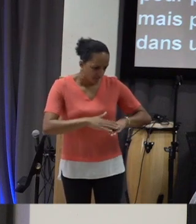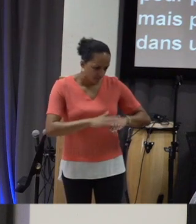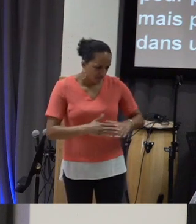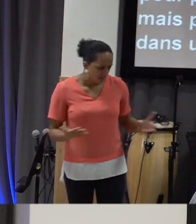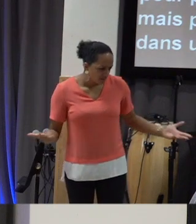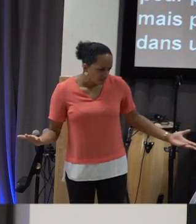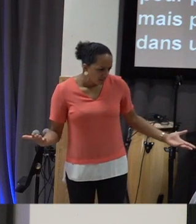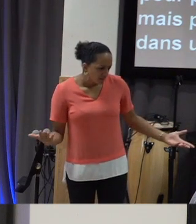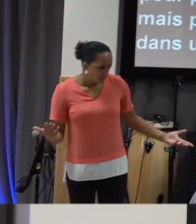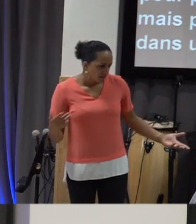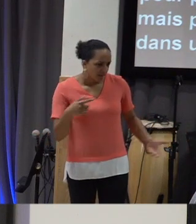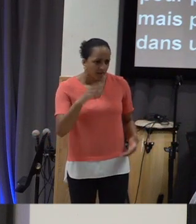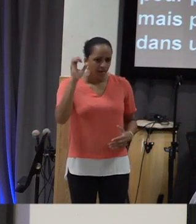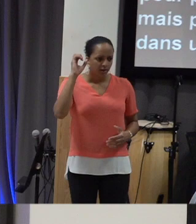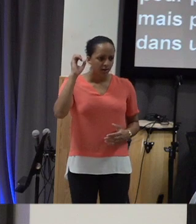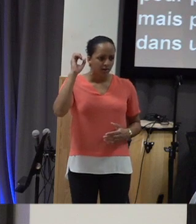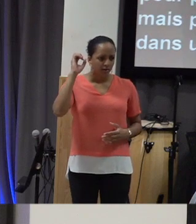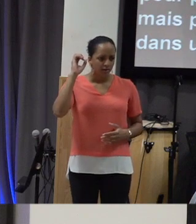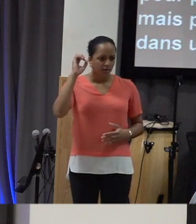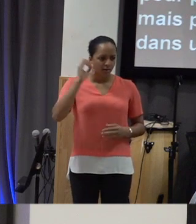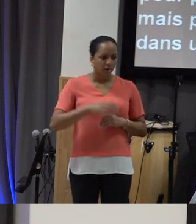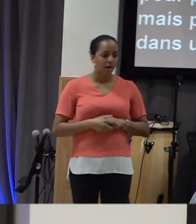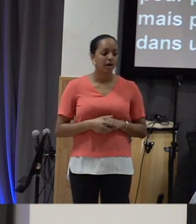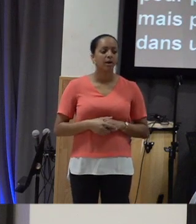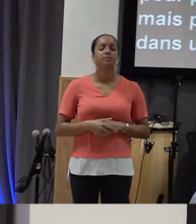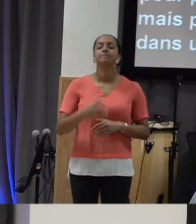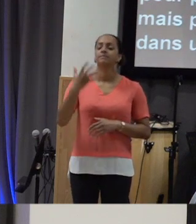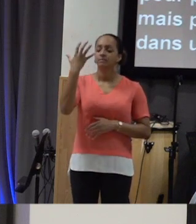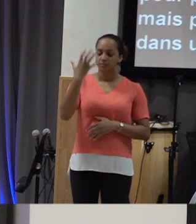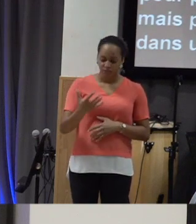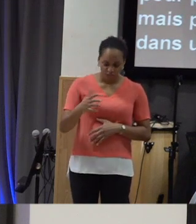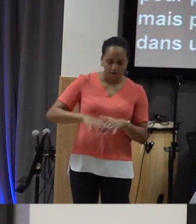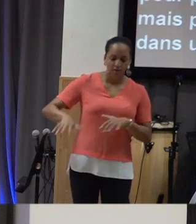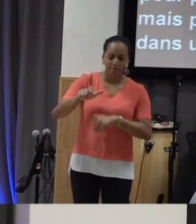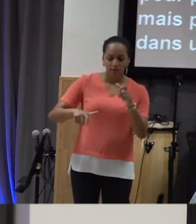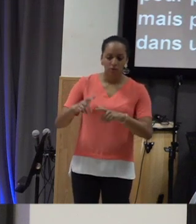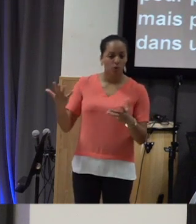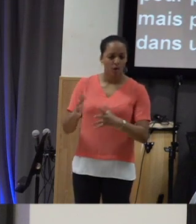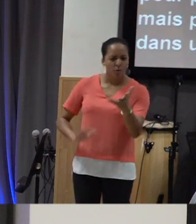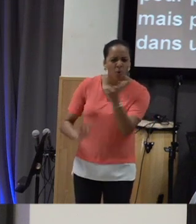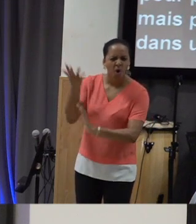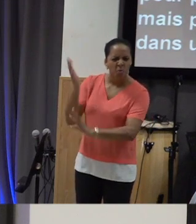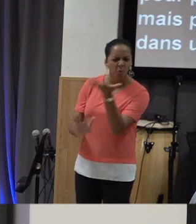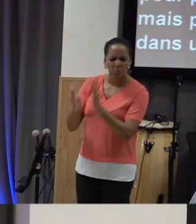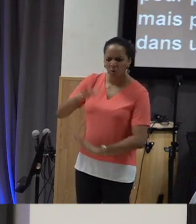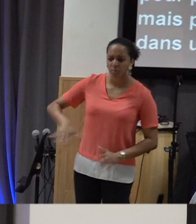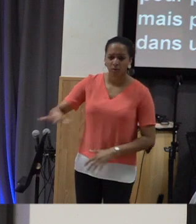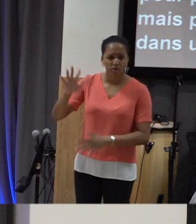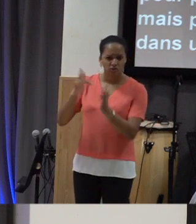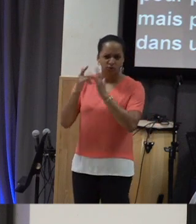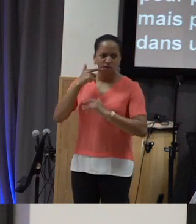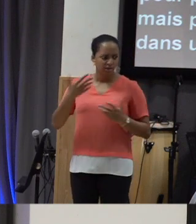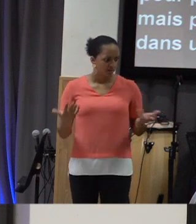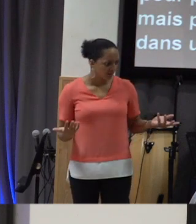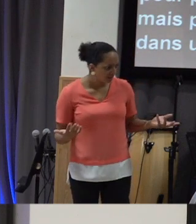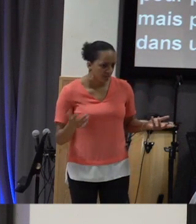quel esprit vous êtes animés. Car le Fils de l'homme est venu non pour perdre les âmes des hommes, mais pour les sauver. » Et ils allèrent